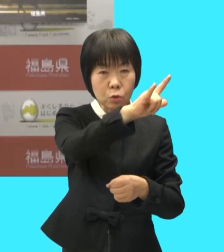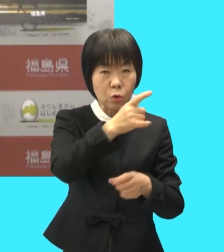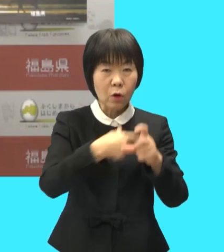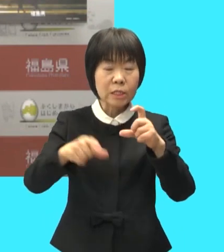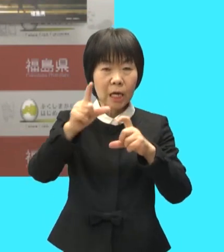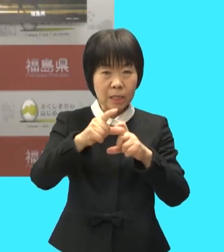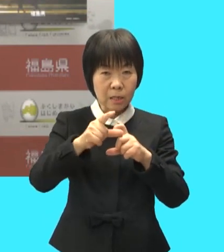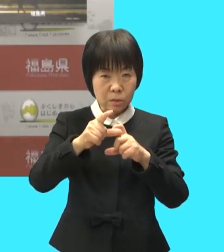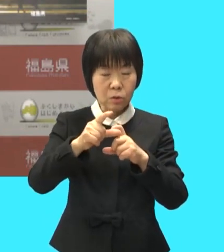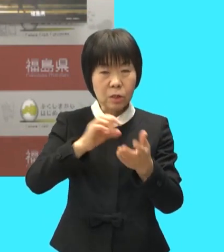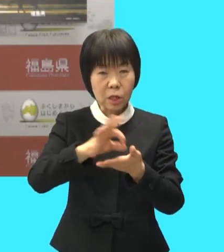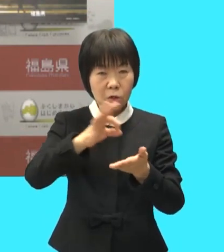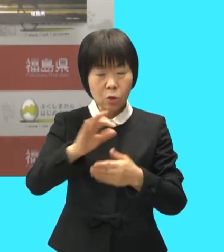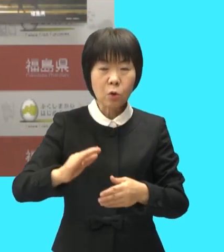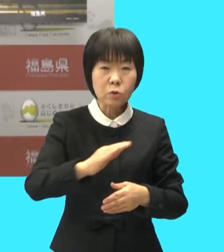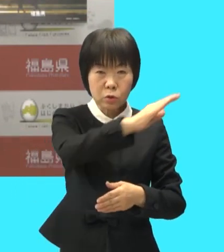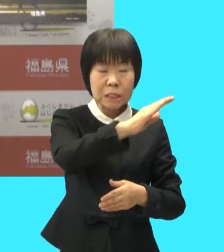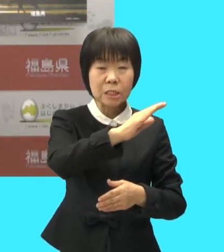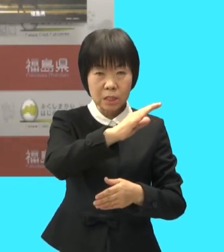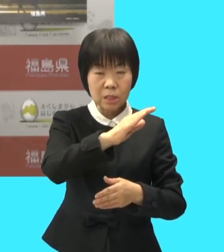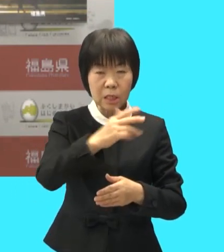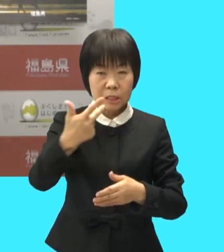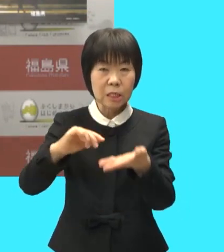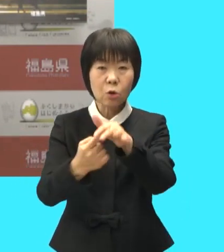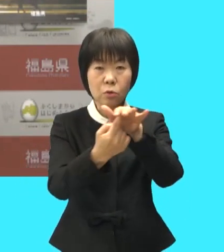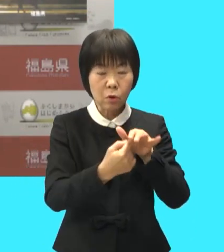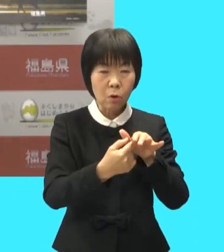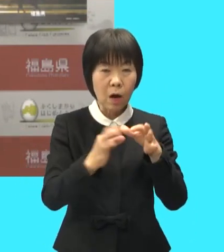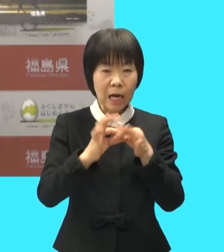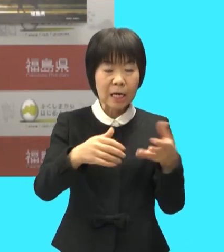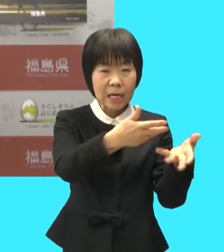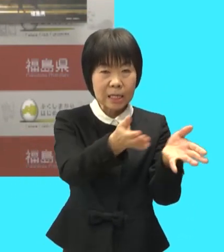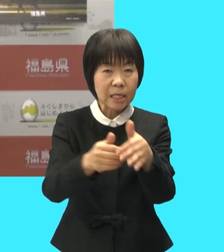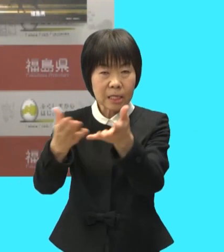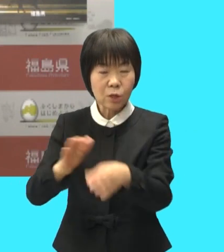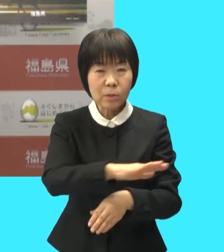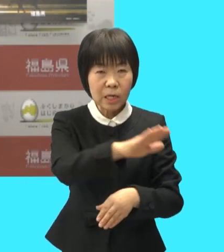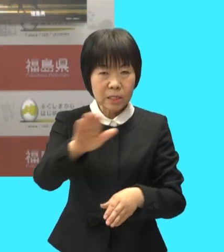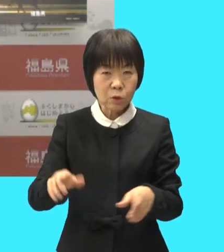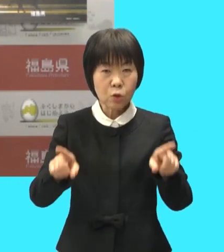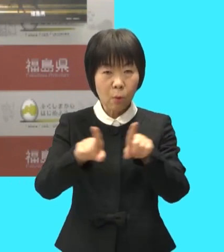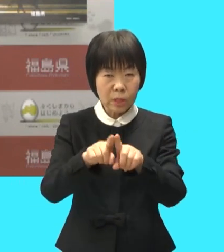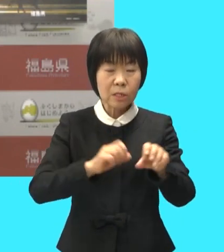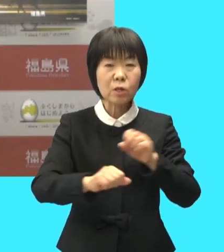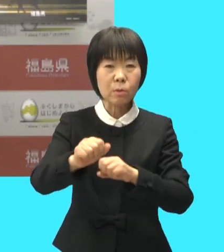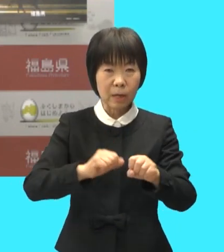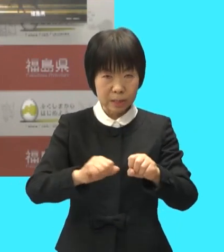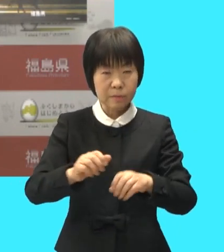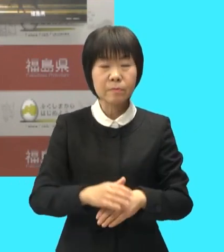る利活用の促進に、市町村や関係団体の皆さんとともに 取り組んでまいります